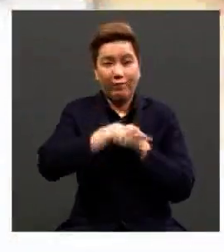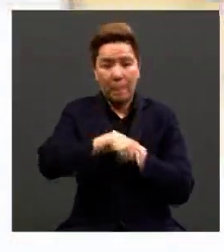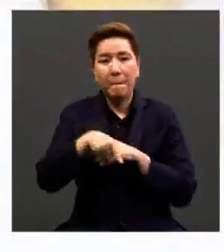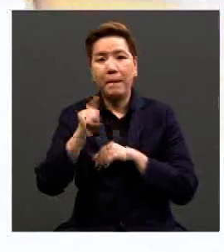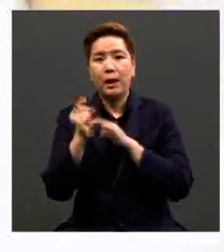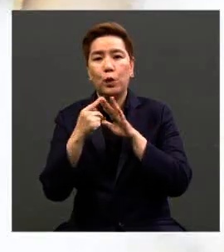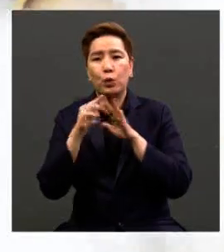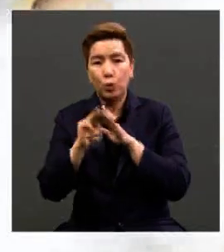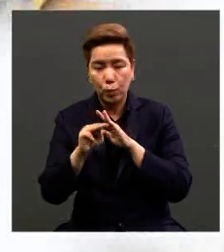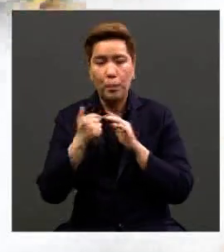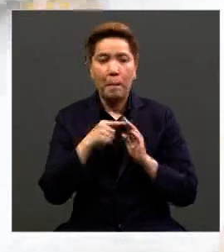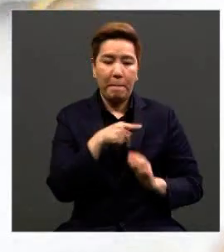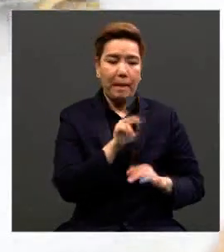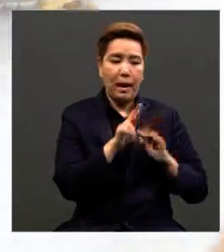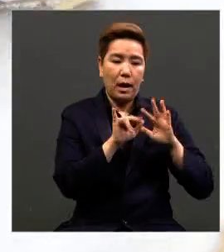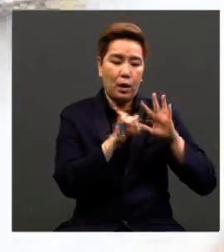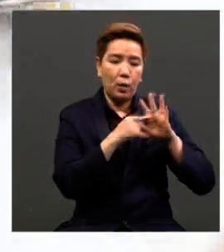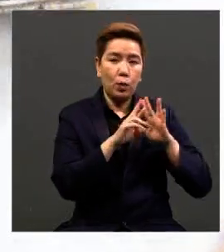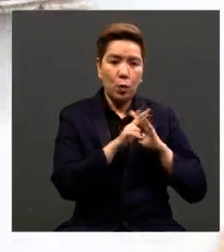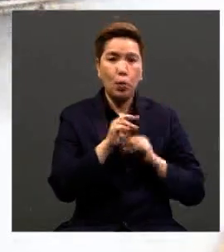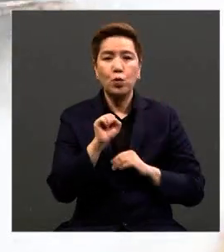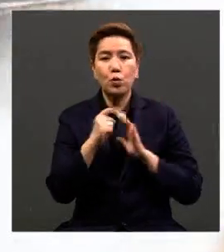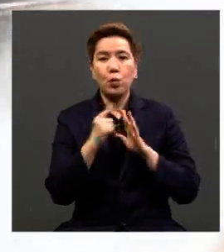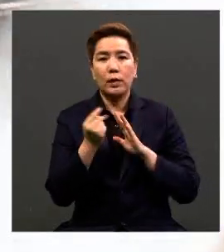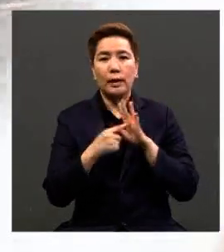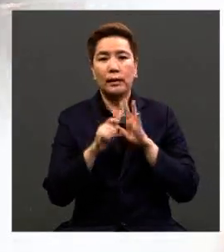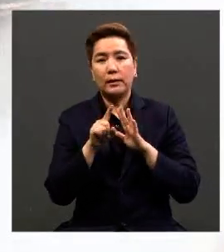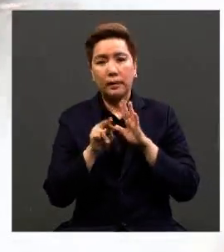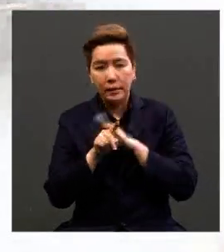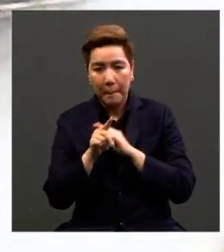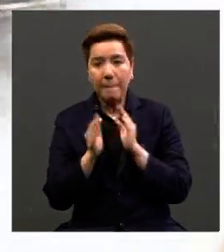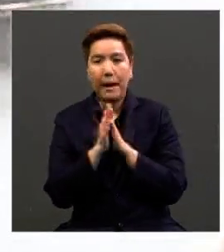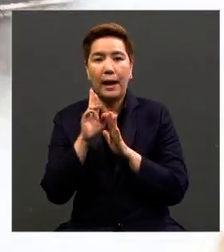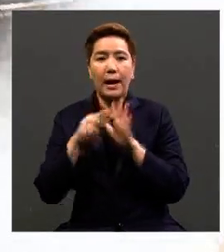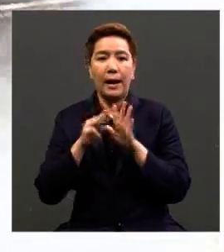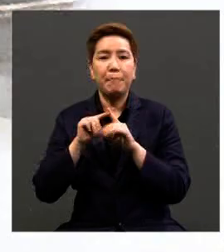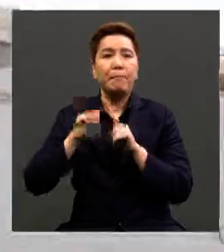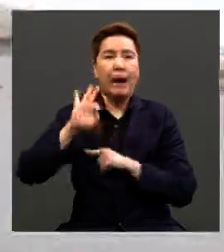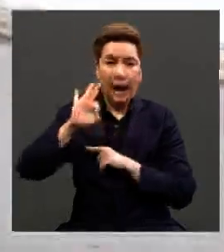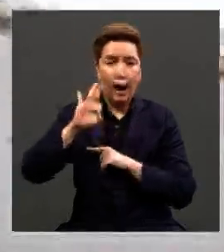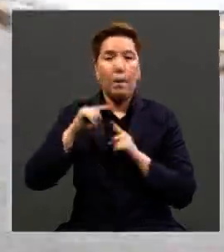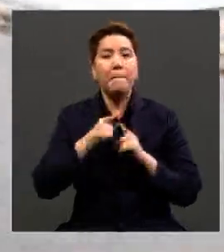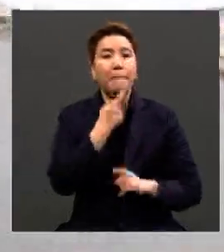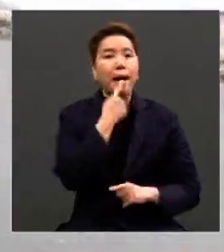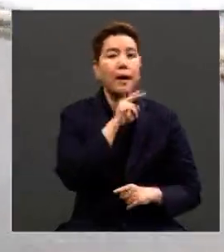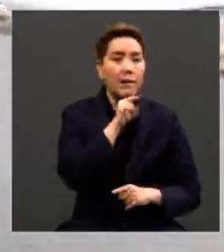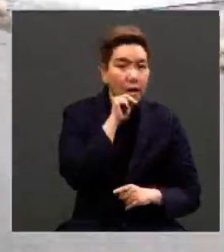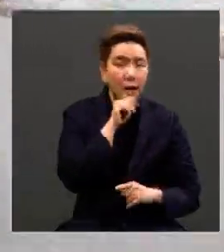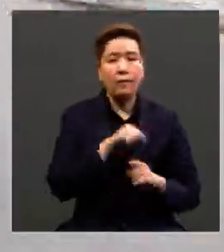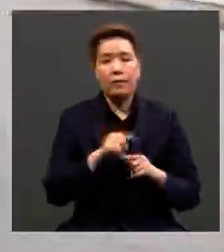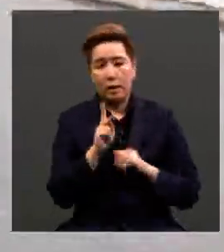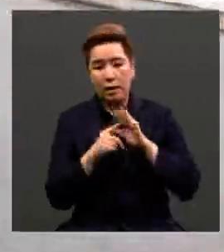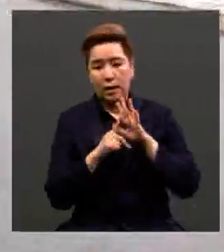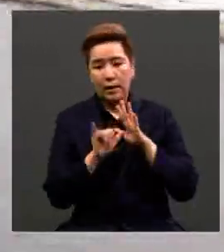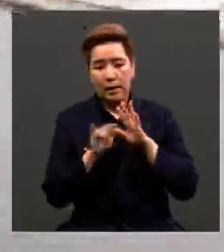มวนารามวัดประยุรวงศาวาสวัดสุทัศน์เทพวรารามวัดพระรามเก้ากาญจนาภิเษกวัดปากน้ำวัดกั